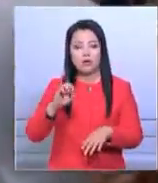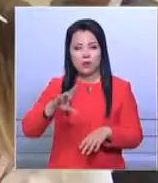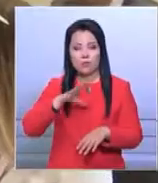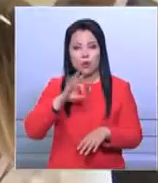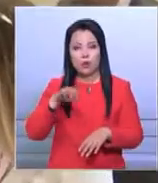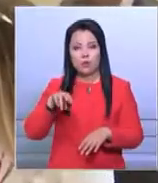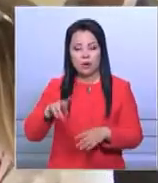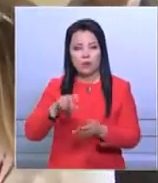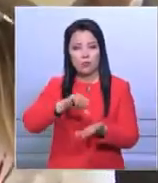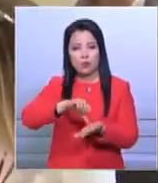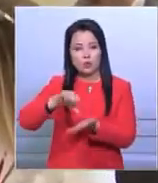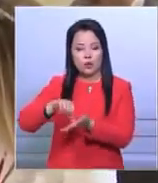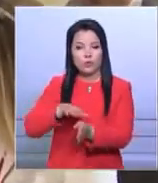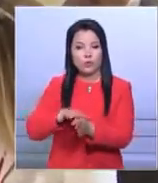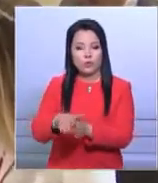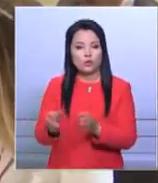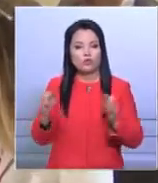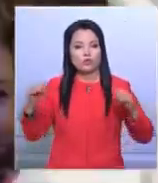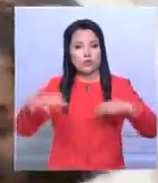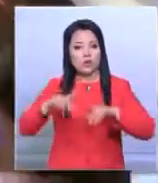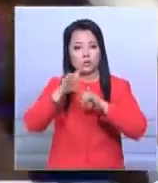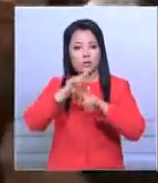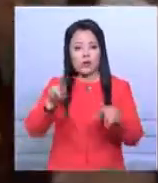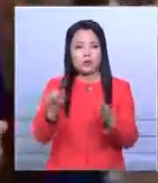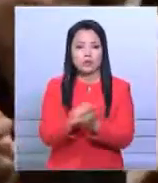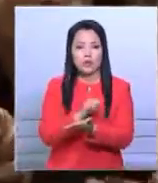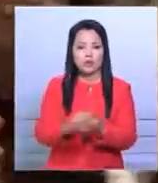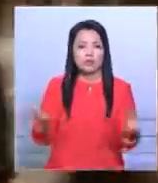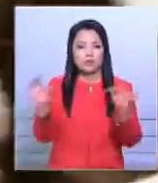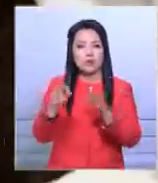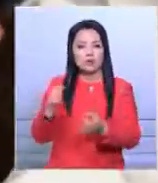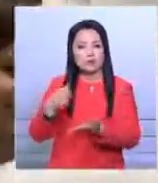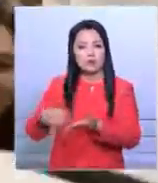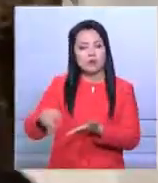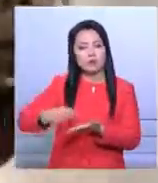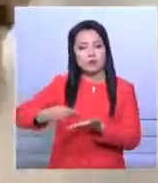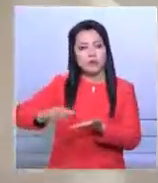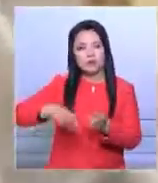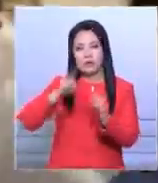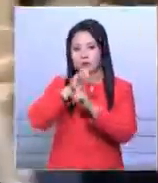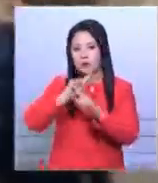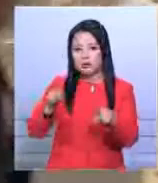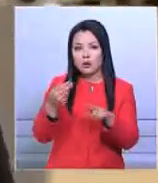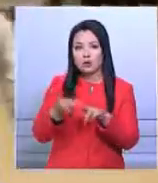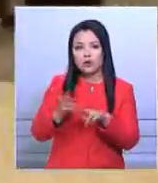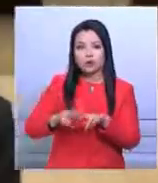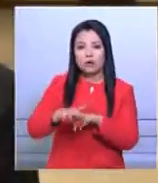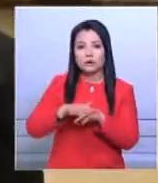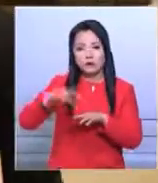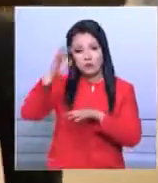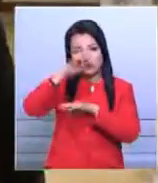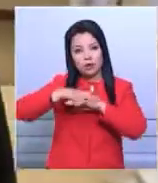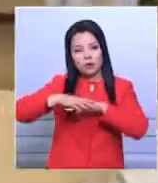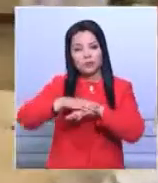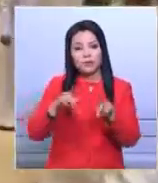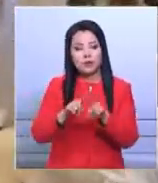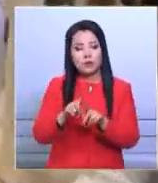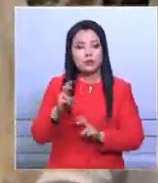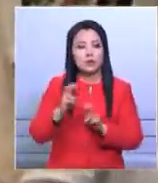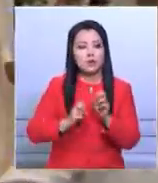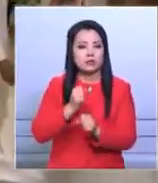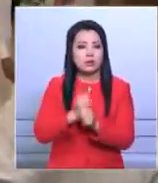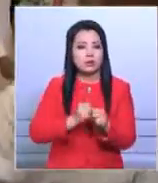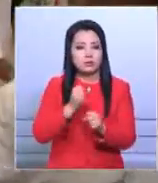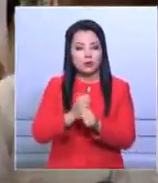ОПЕК мүшелері толық жиналмайынша қандай да бір құжаттарға қол қоюдан бас тартты. Олар осыған дейін өз елдерінде көмірсутекті өндіру